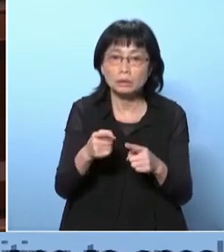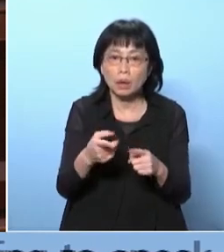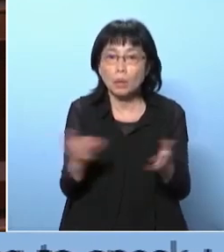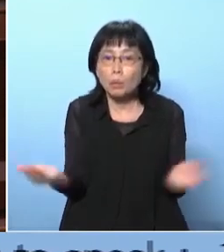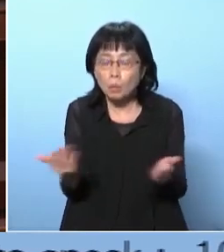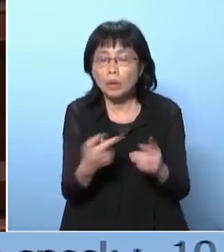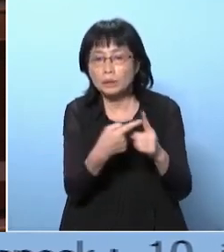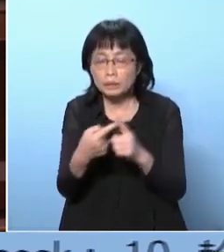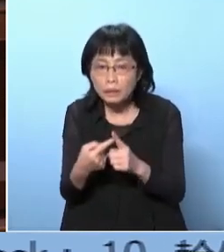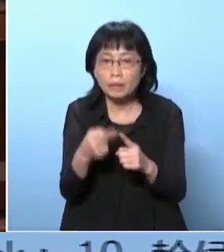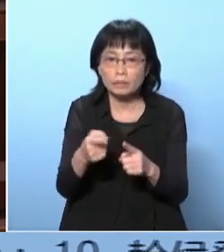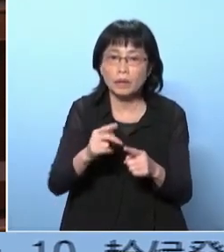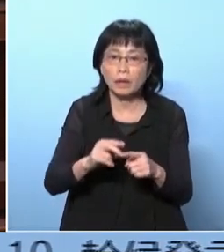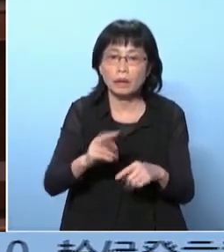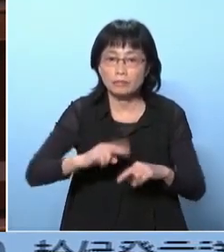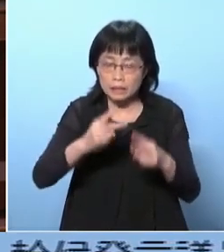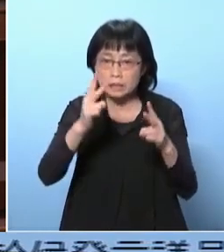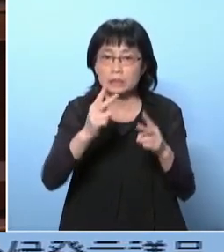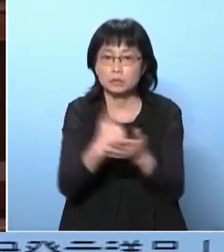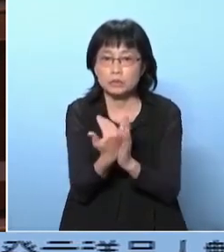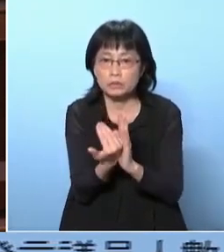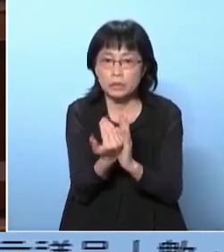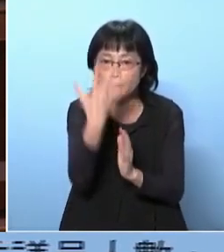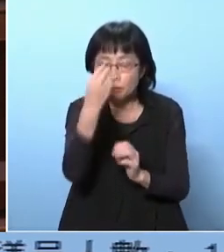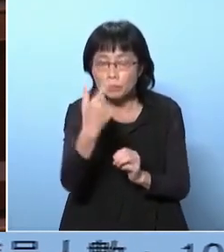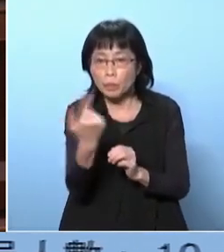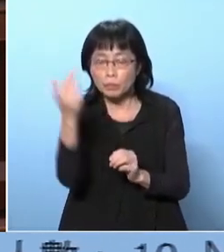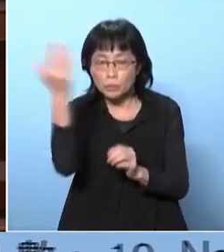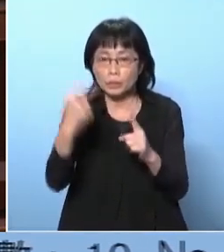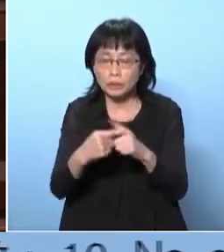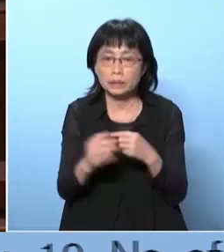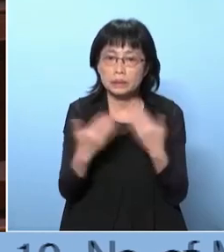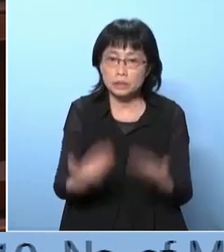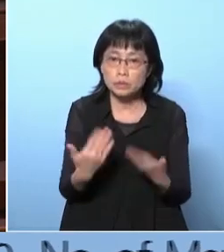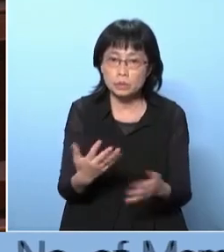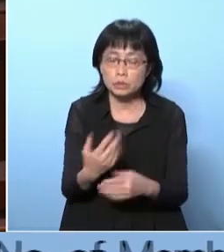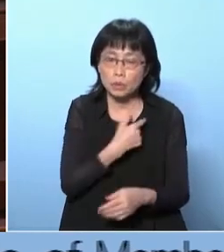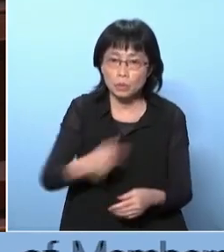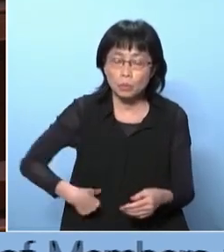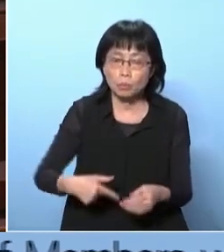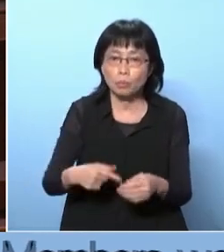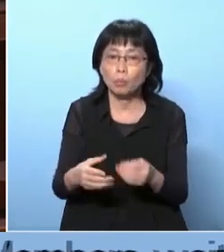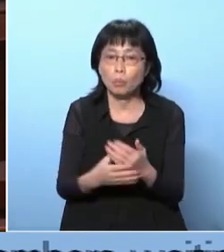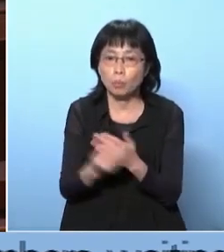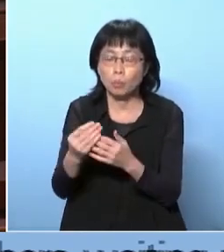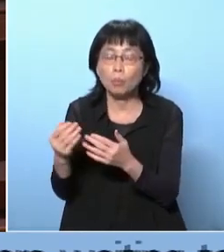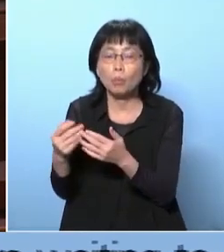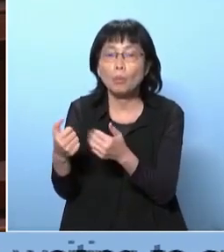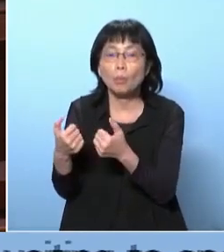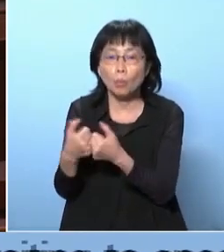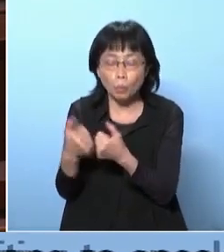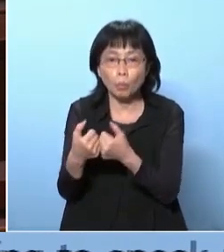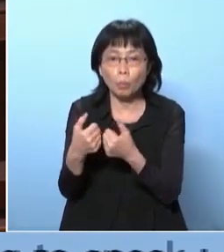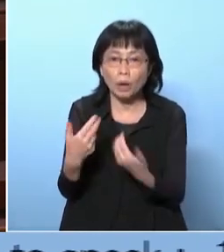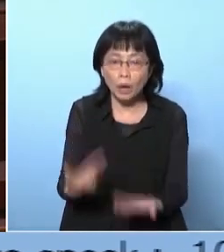和文化。就葉劉淑儀議員的提問，經諮詢發展局、漁農自然護理處和通訊事務管